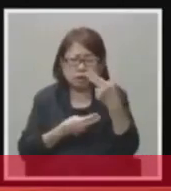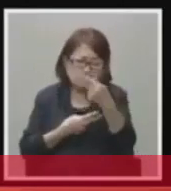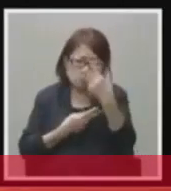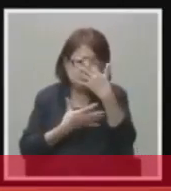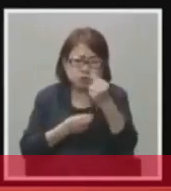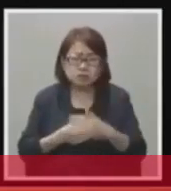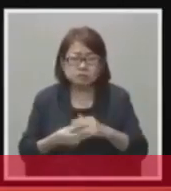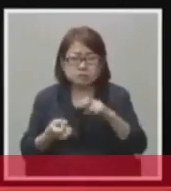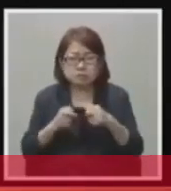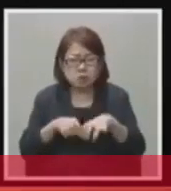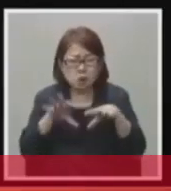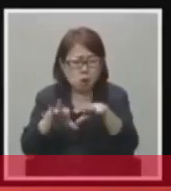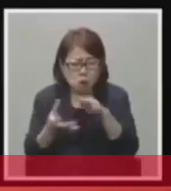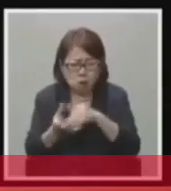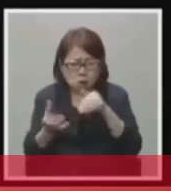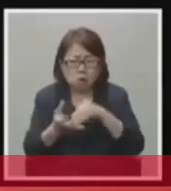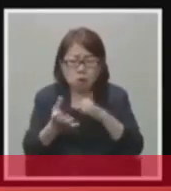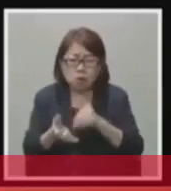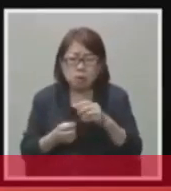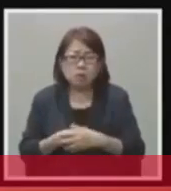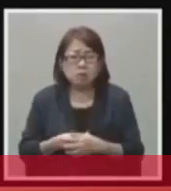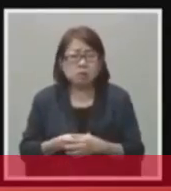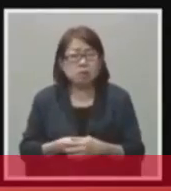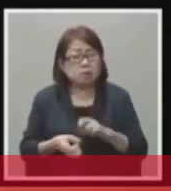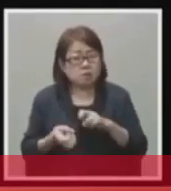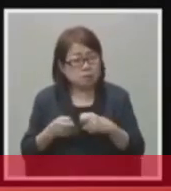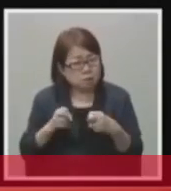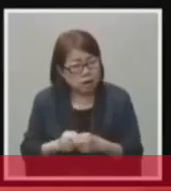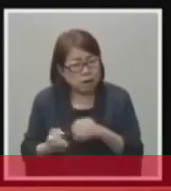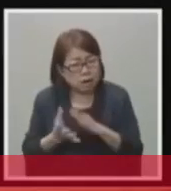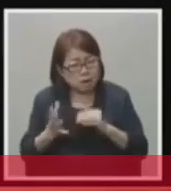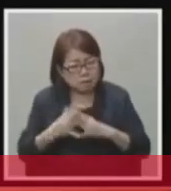าการพนันซึ่งเป็นบ่อเกิดแห่งอาชญากรรม